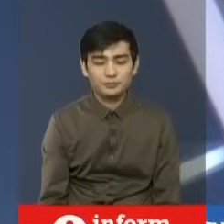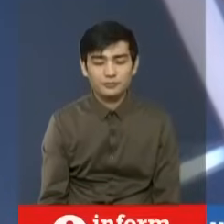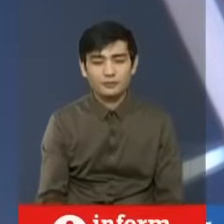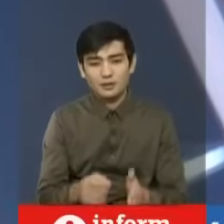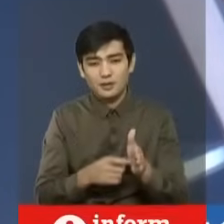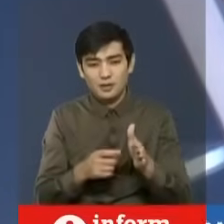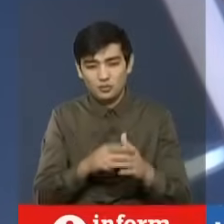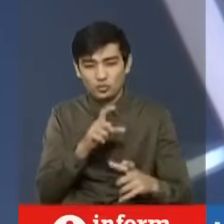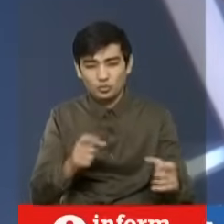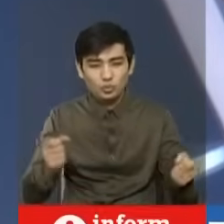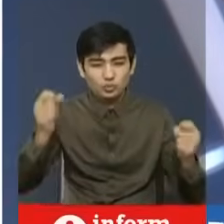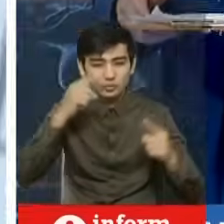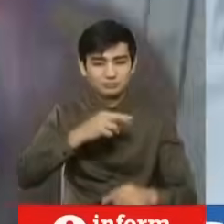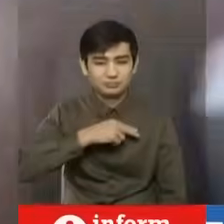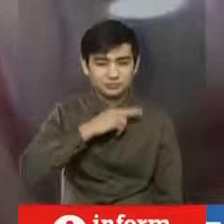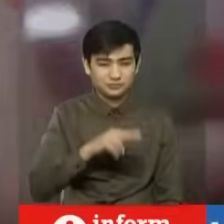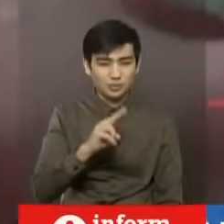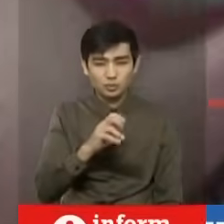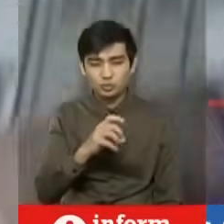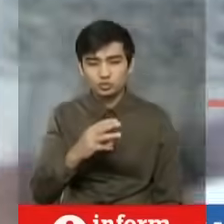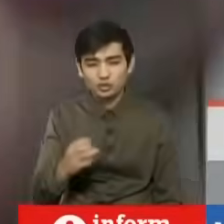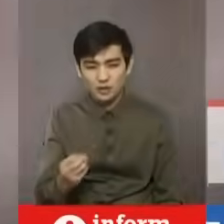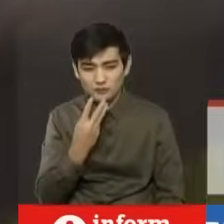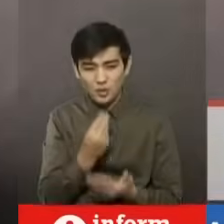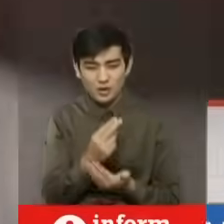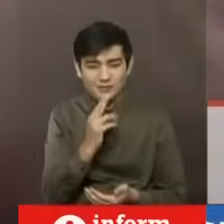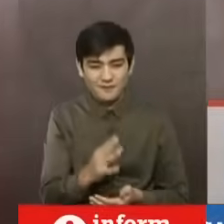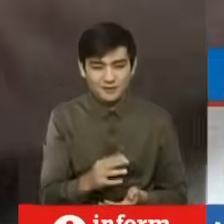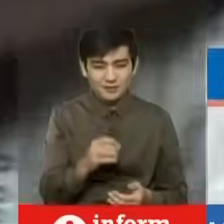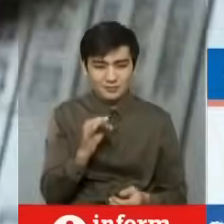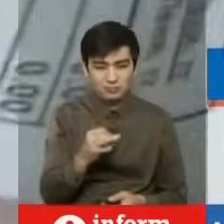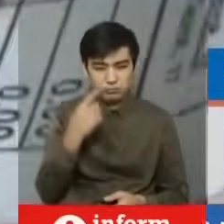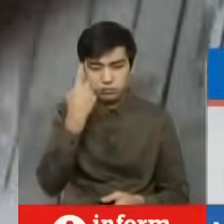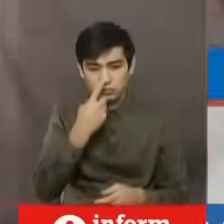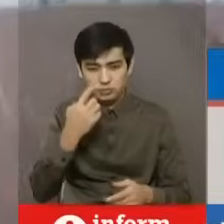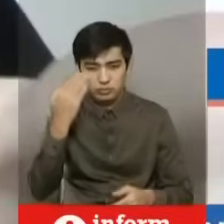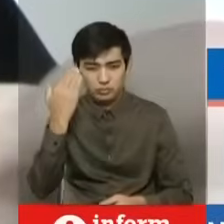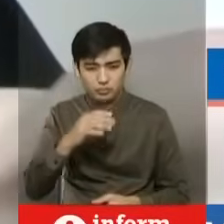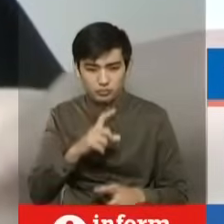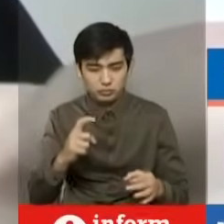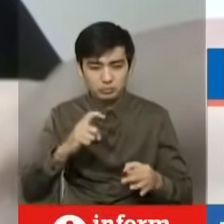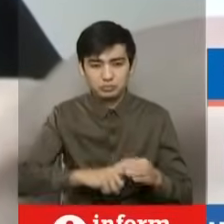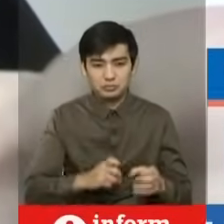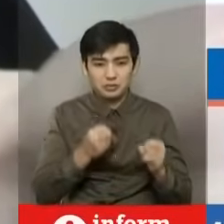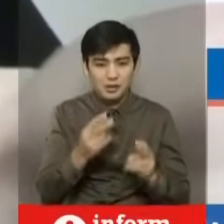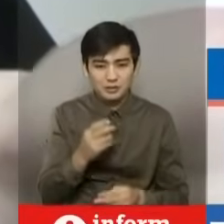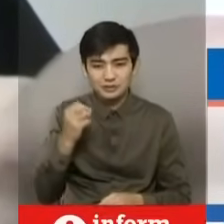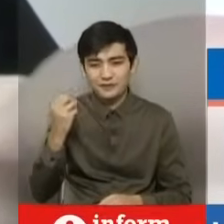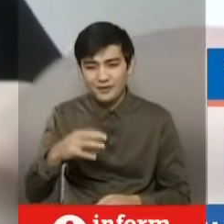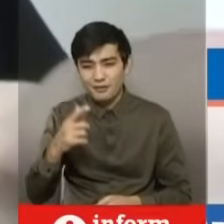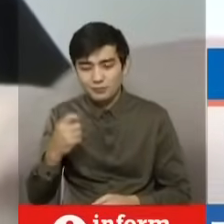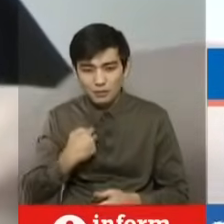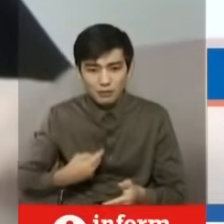карагандинцы обнаружили Мёртвые души в своих квартирах лишних жильцов они выявили случайно получив коммунальные квитанции